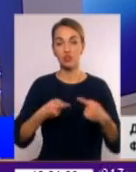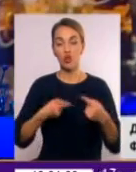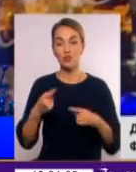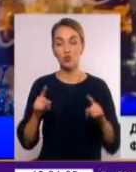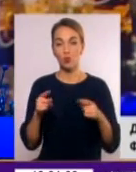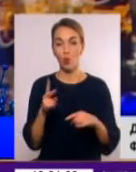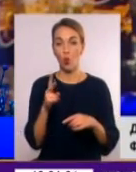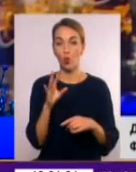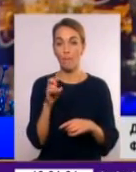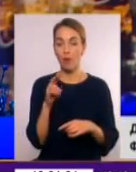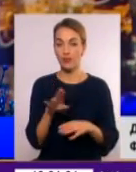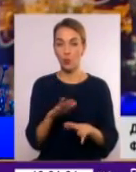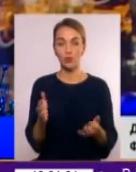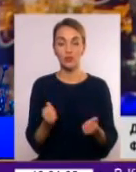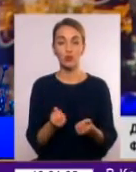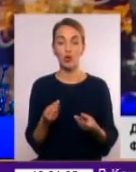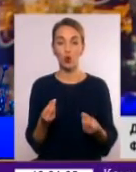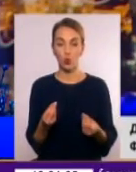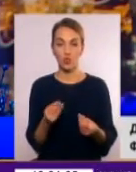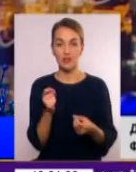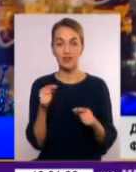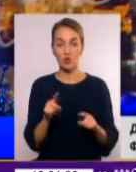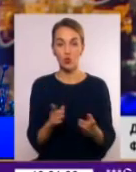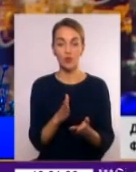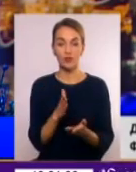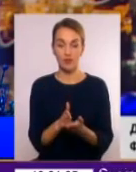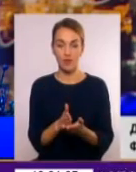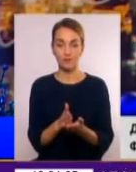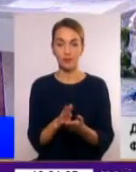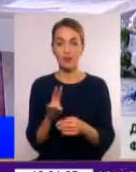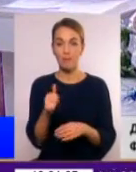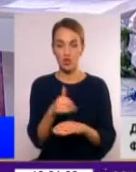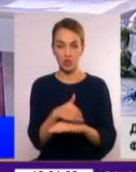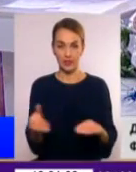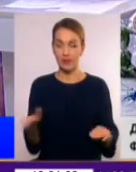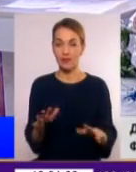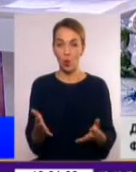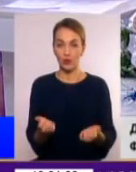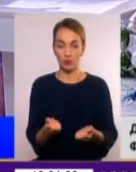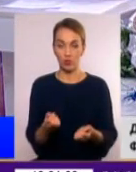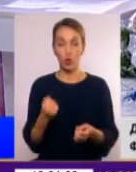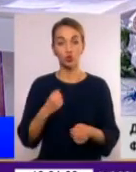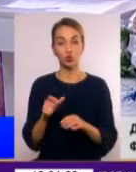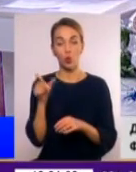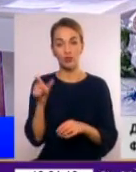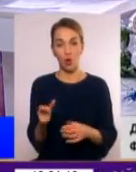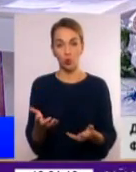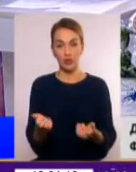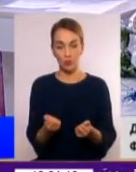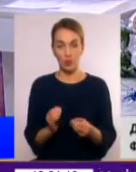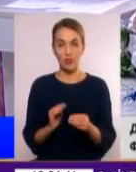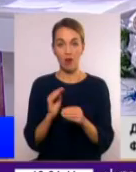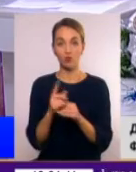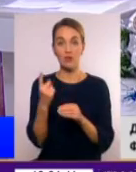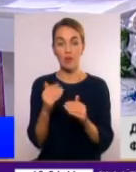чому комбат не отримує грошей за те, що він є на першій лінії. Він не отримує. Тобто солдат отримує гроші, надбавку за